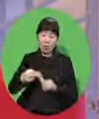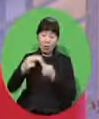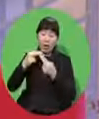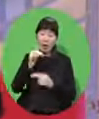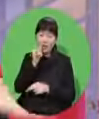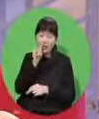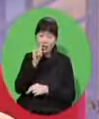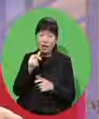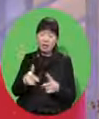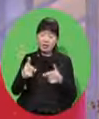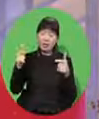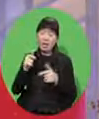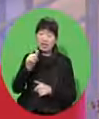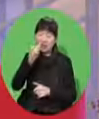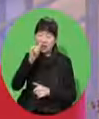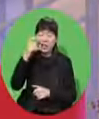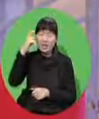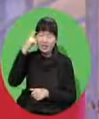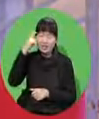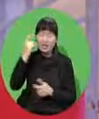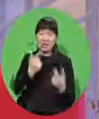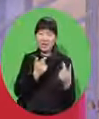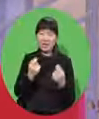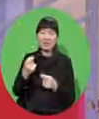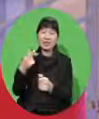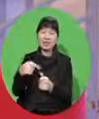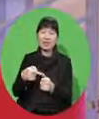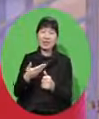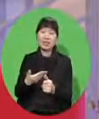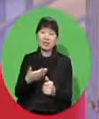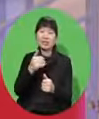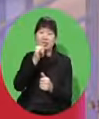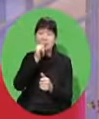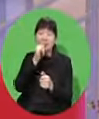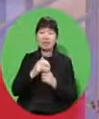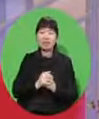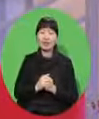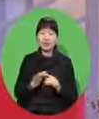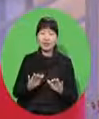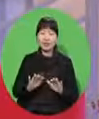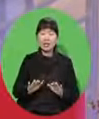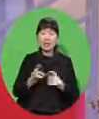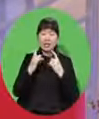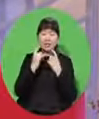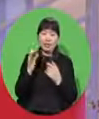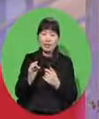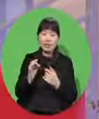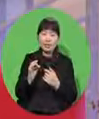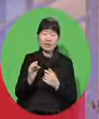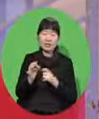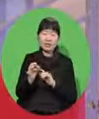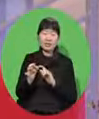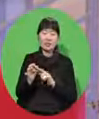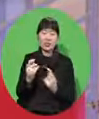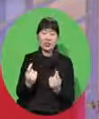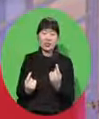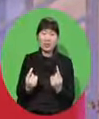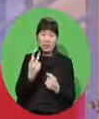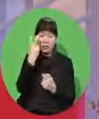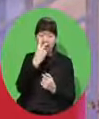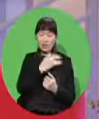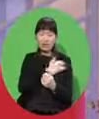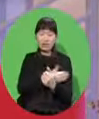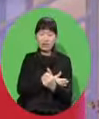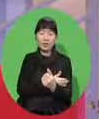모아지는구나, 늘어나는구나라는 개념도 같이 가르쳐 주실 수가 있으시고요. 네. 사실 용돈의 금액보다는 관리